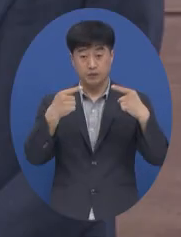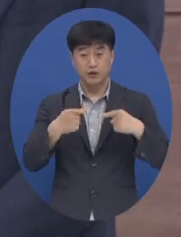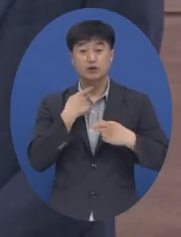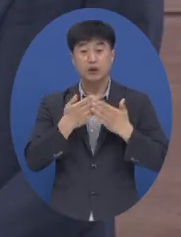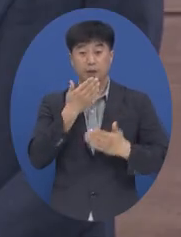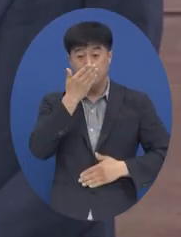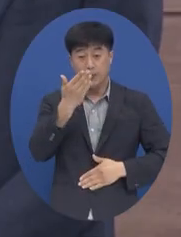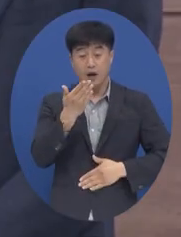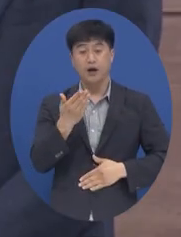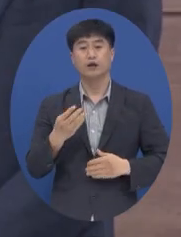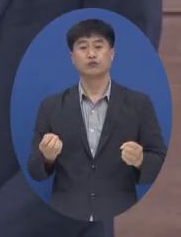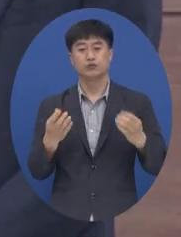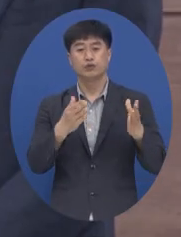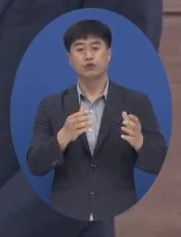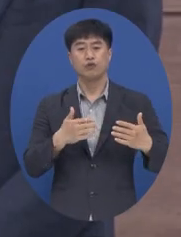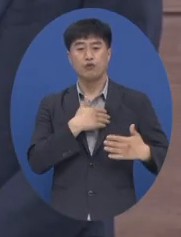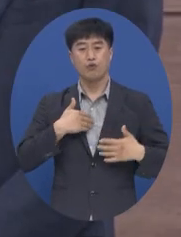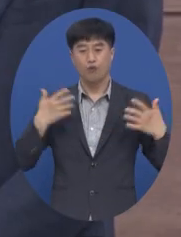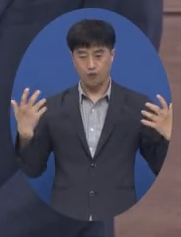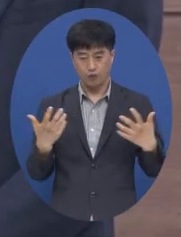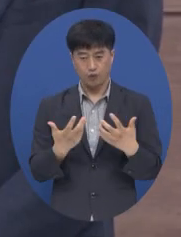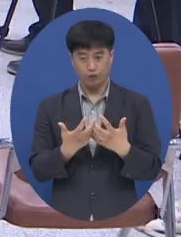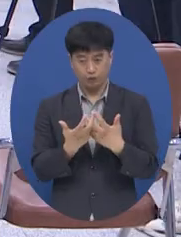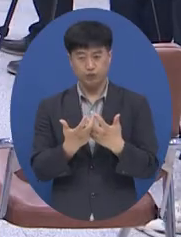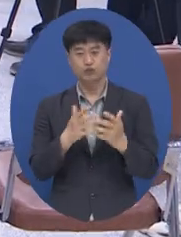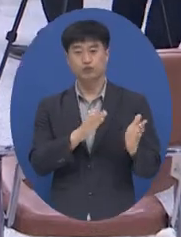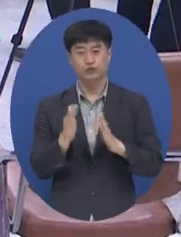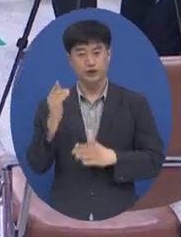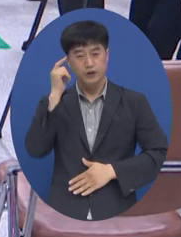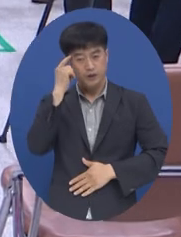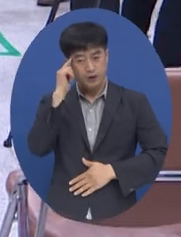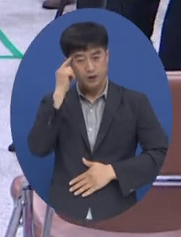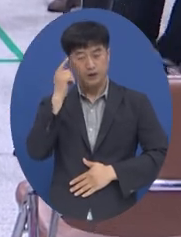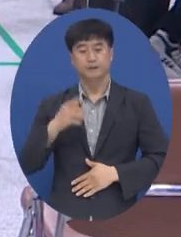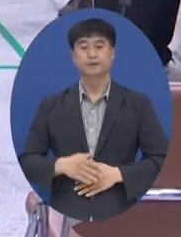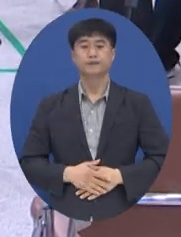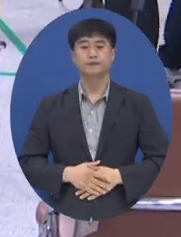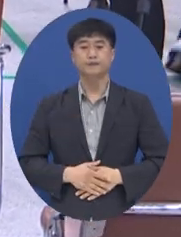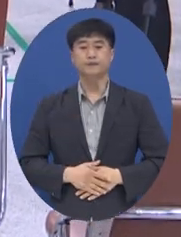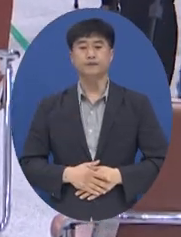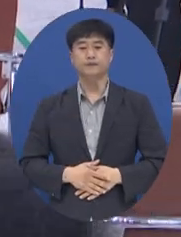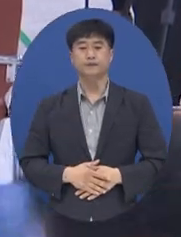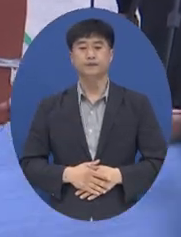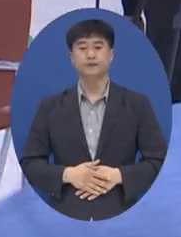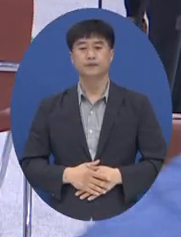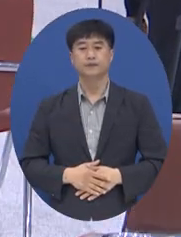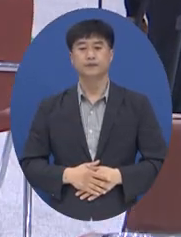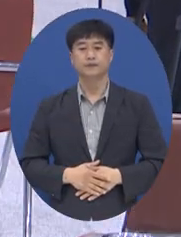부대 행사도 풍성하게 마련한다는 구상입니다. 경기지TV 구영슬입니다.